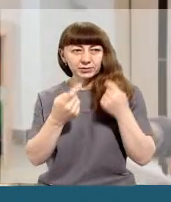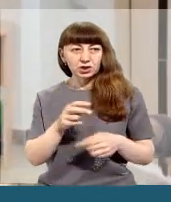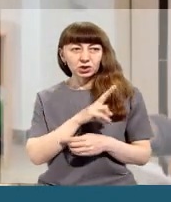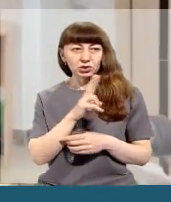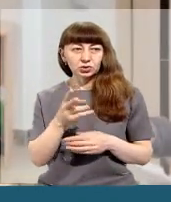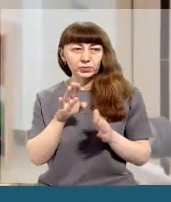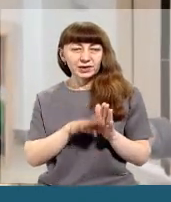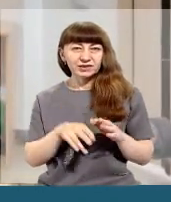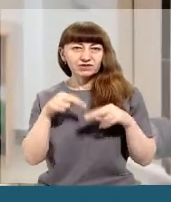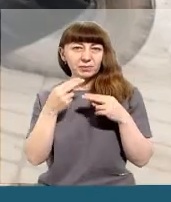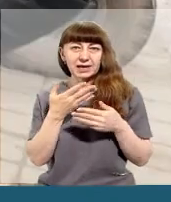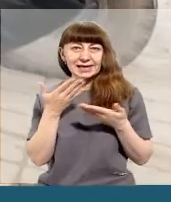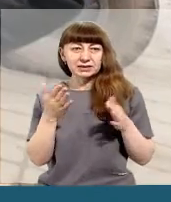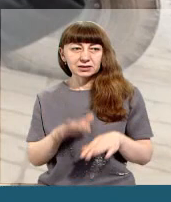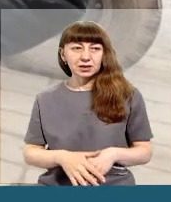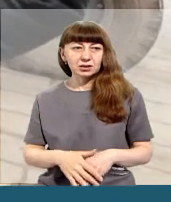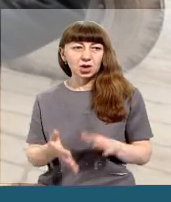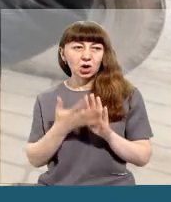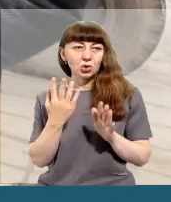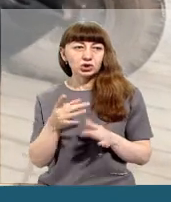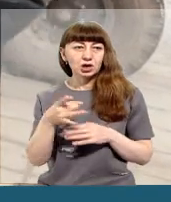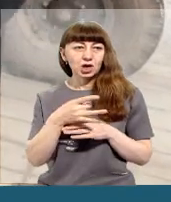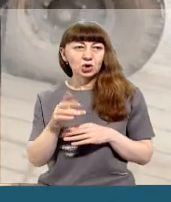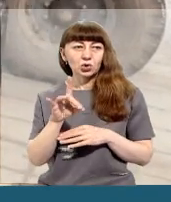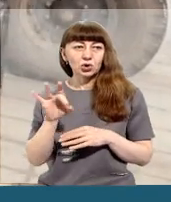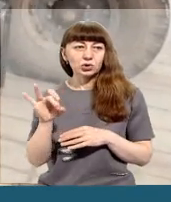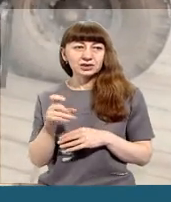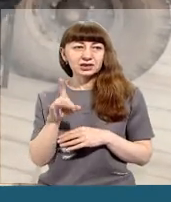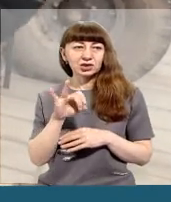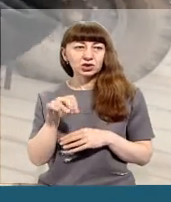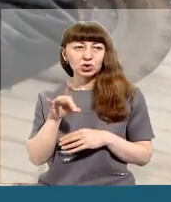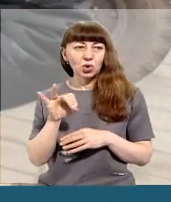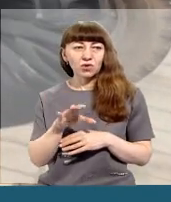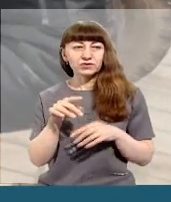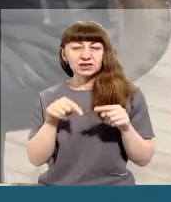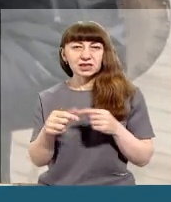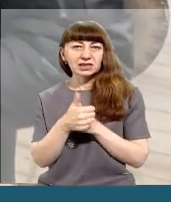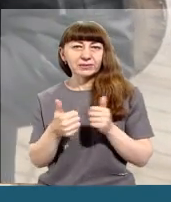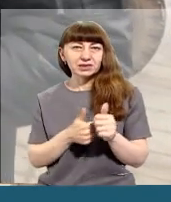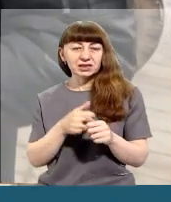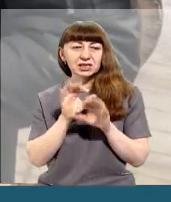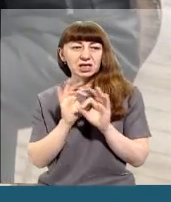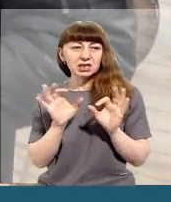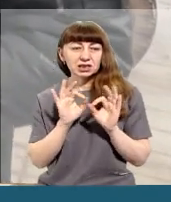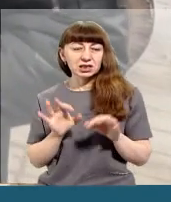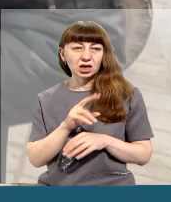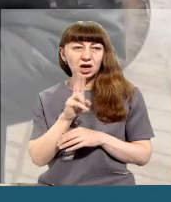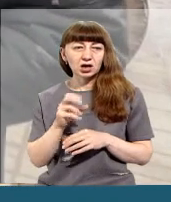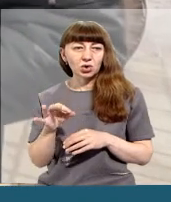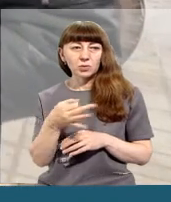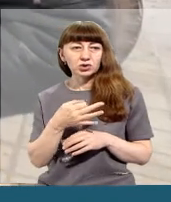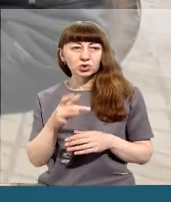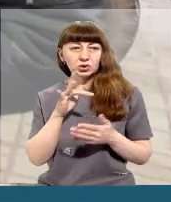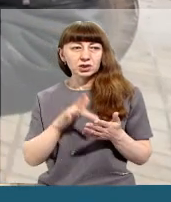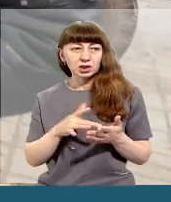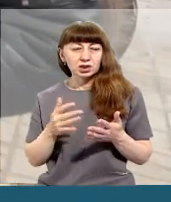нас без внимания не останется. На очереди район Колесных рядов. Здесь заместитель акима города рассказал о том, как областной центр справлялся